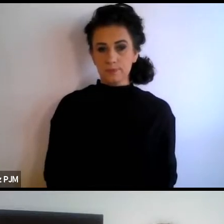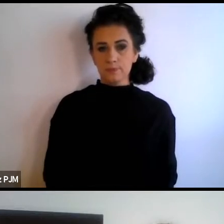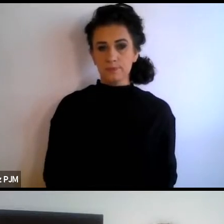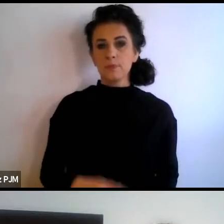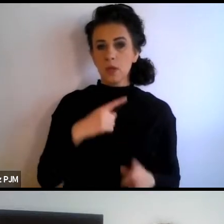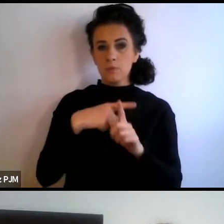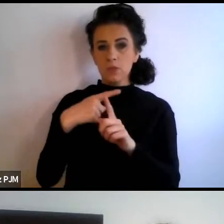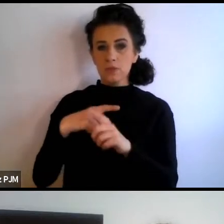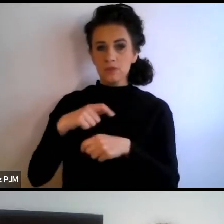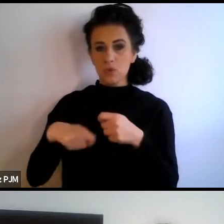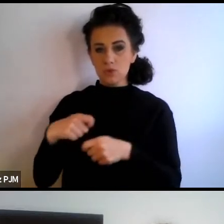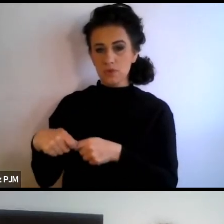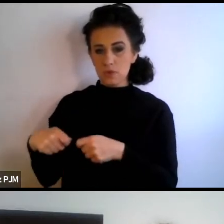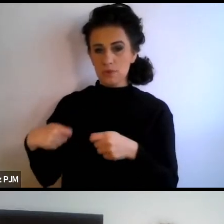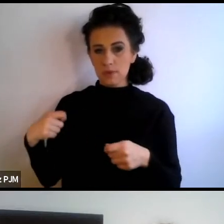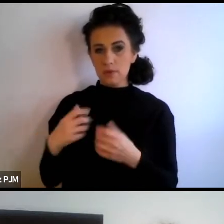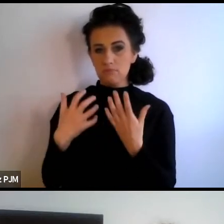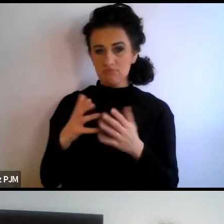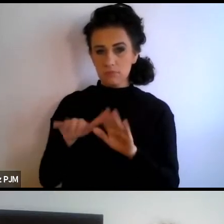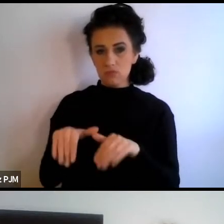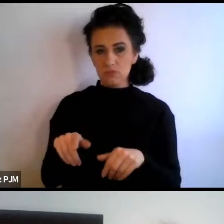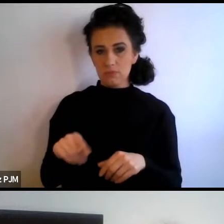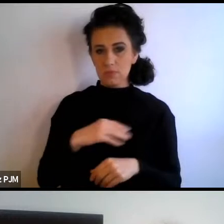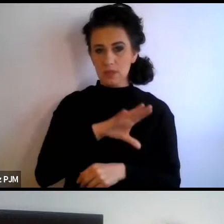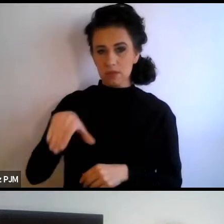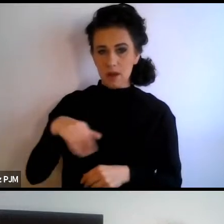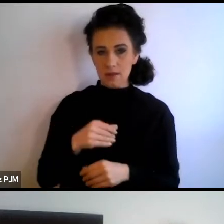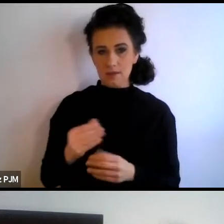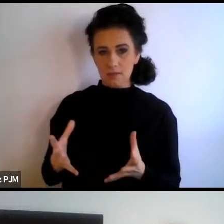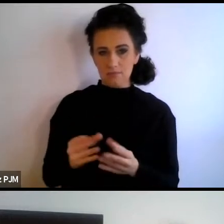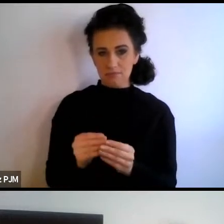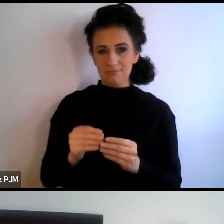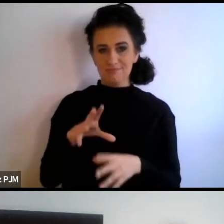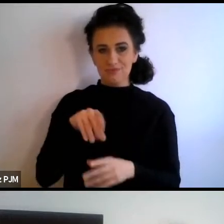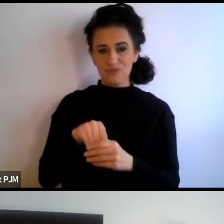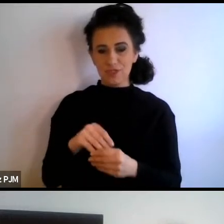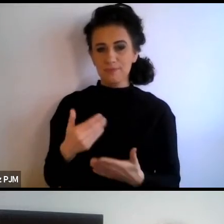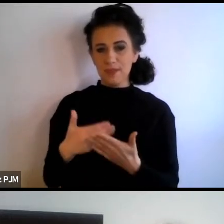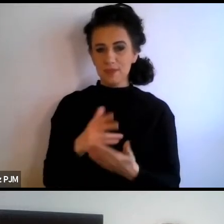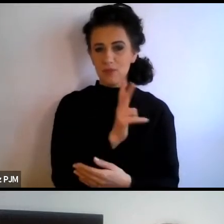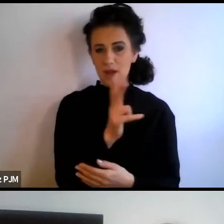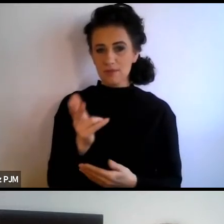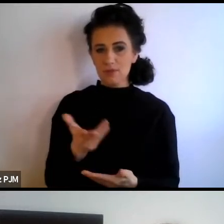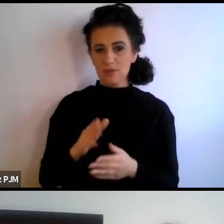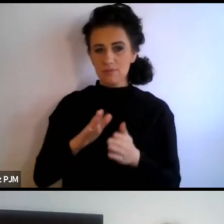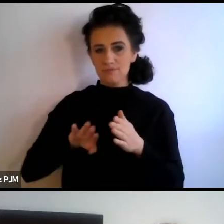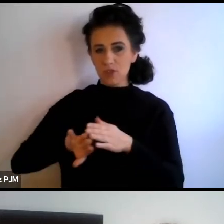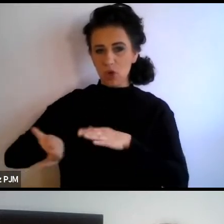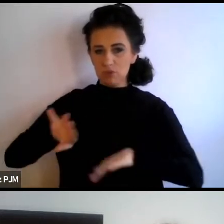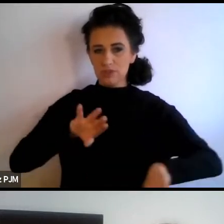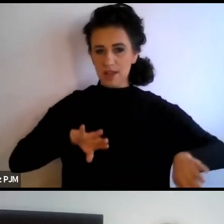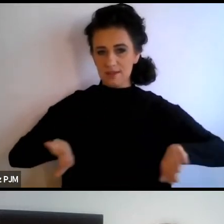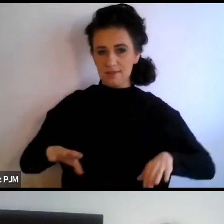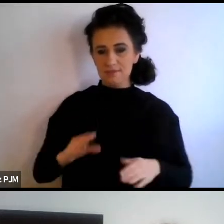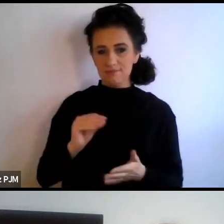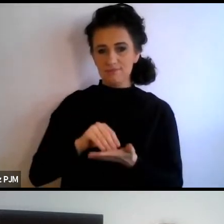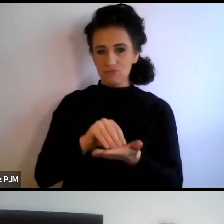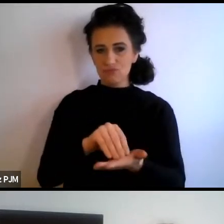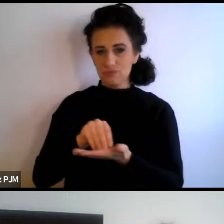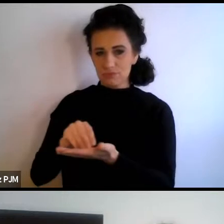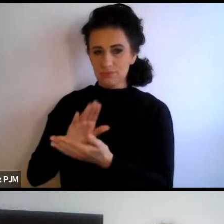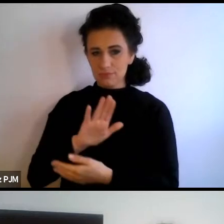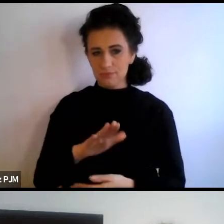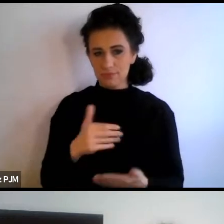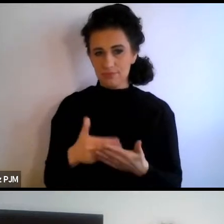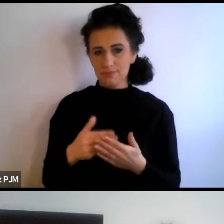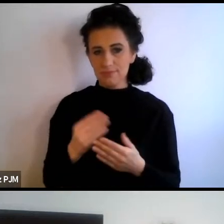zostały. Myślę, że każdy z Państwa doświadczenia w tym obszarze ma i ciągle te doświadczenia budujemy. Obawiam się, że jeszcze przez kilka,